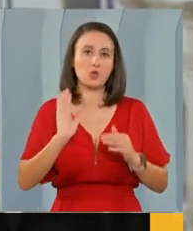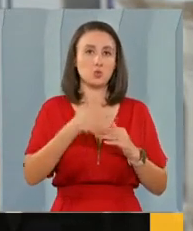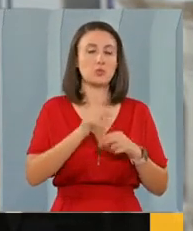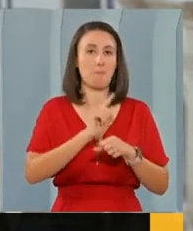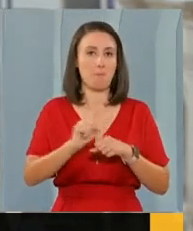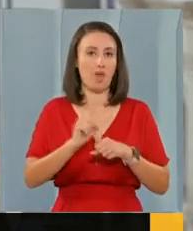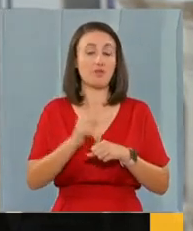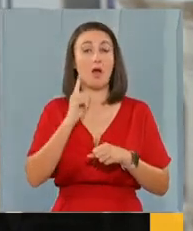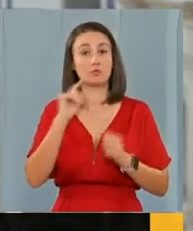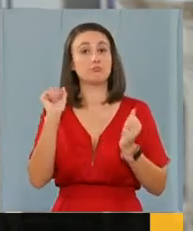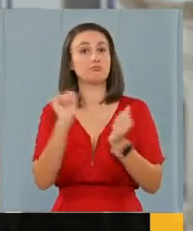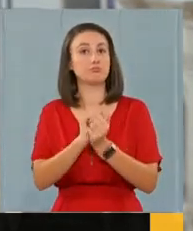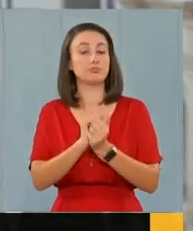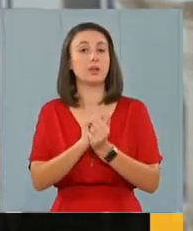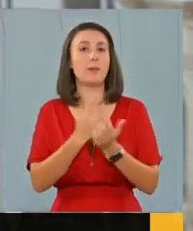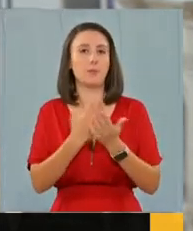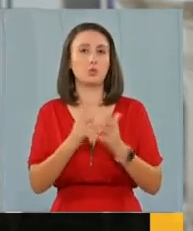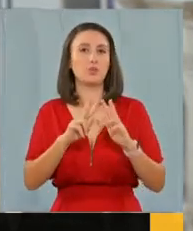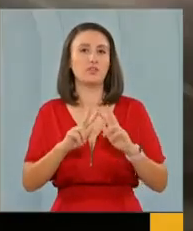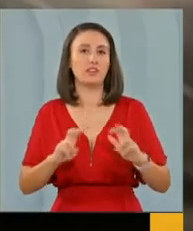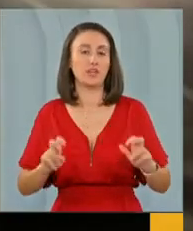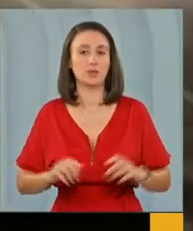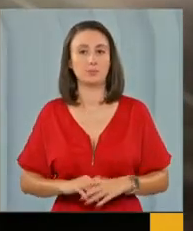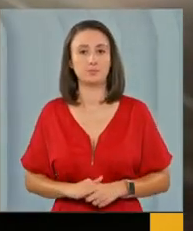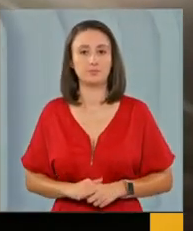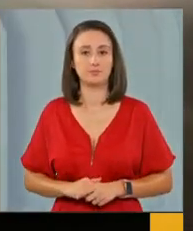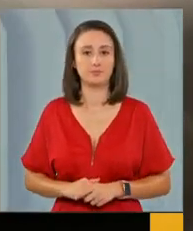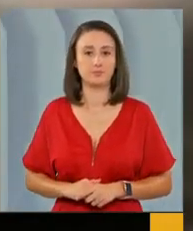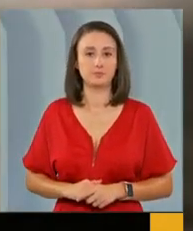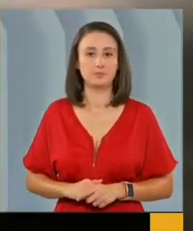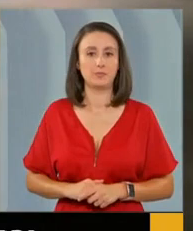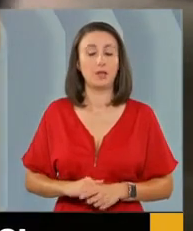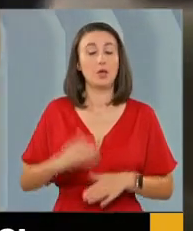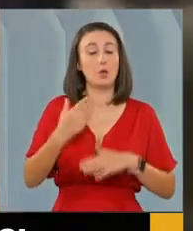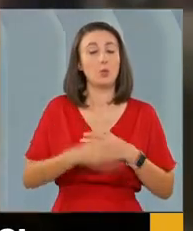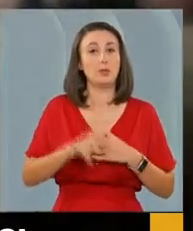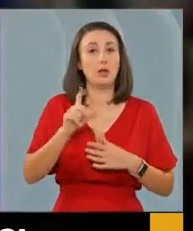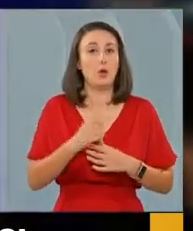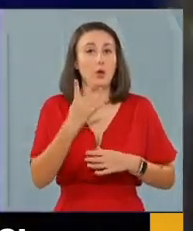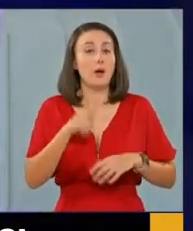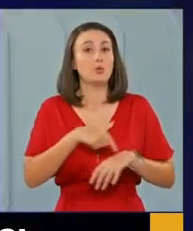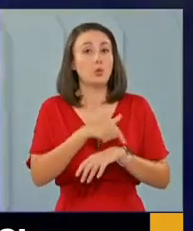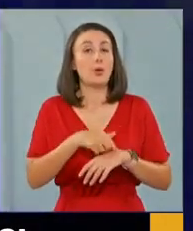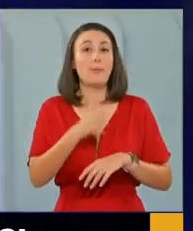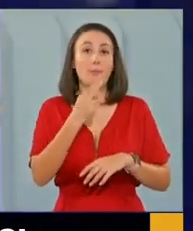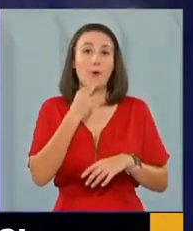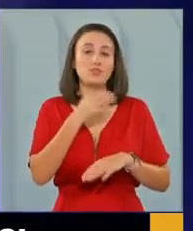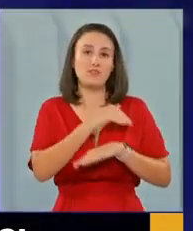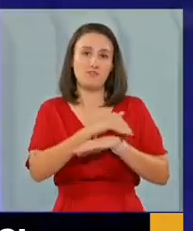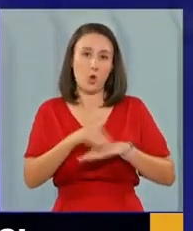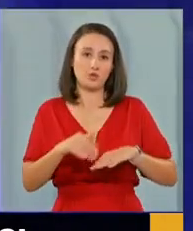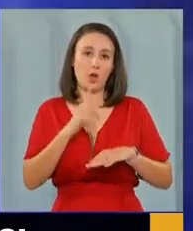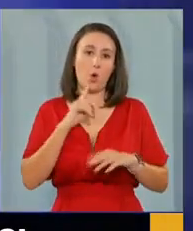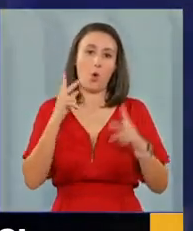marfă au fost reținuți pentru cercetări în ultimele 24 de ore Polițiștii de frontieră